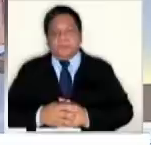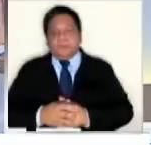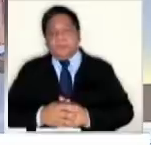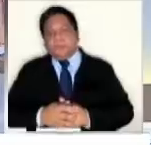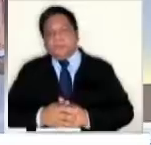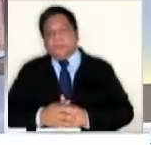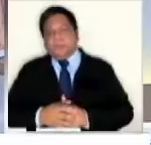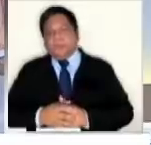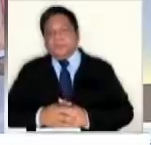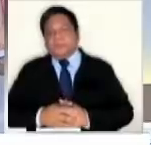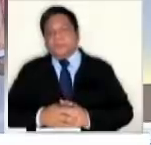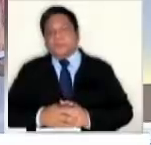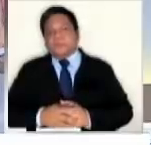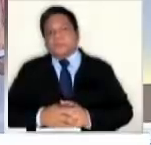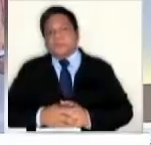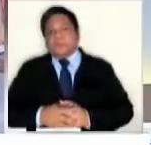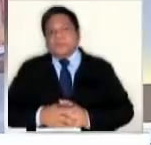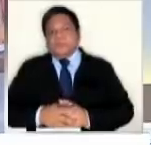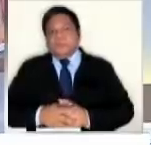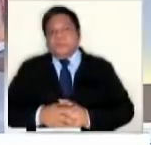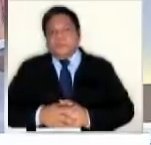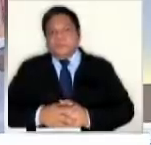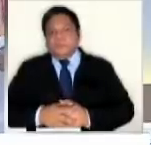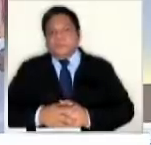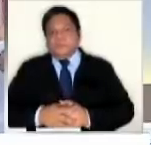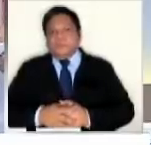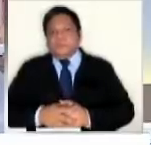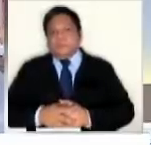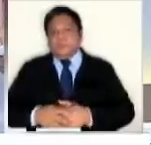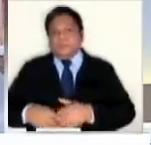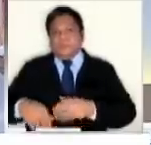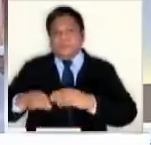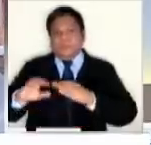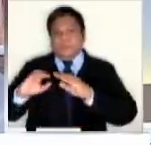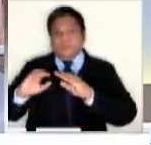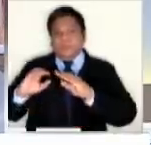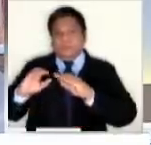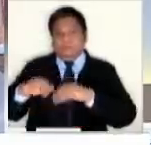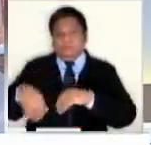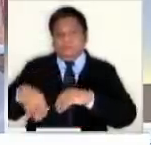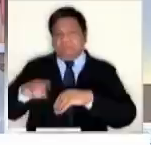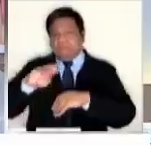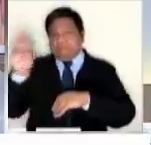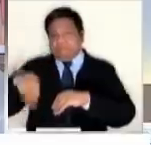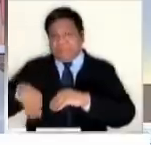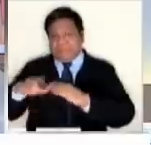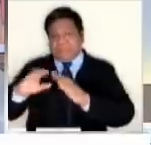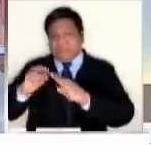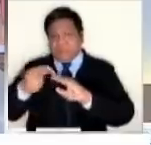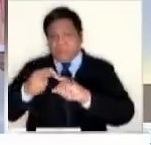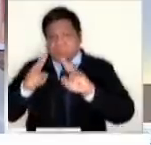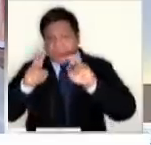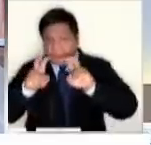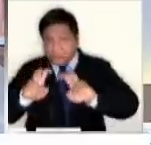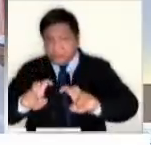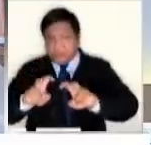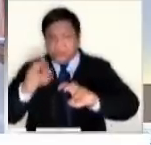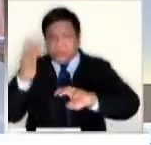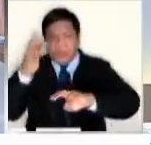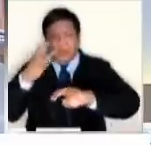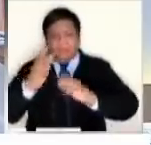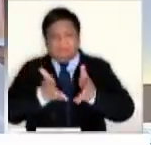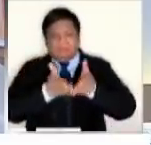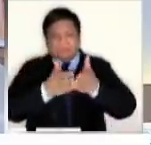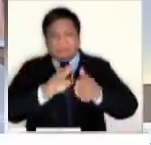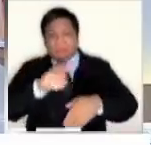Inalam na ng pamahalaan kung langis nga ba ang kumalat sa bahagi ng Manila Bay kaya naging kulay dilaw ang tubig. Mula sa Maynila,